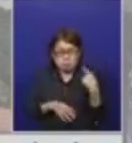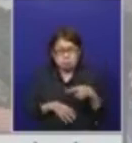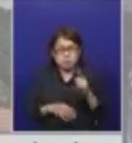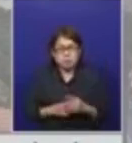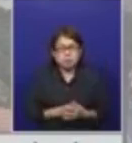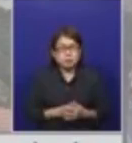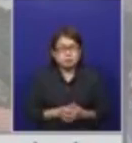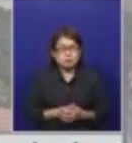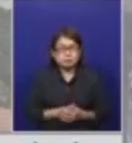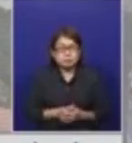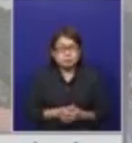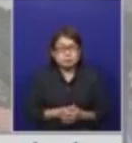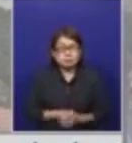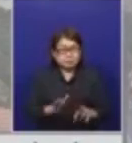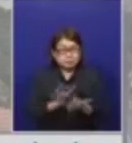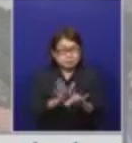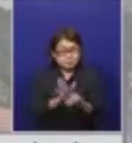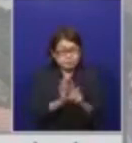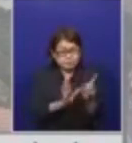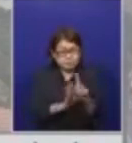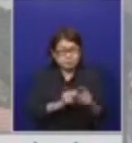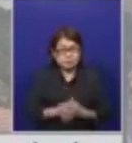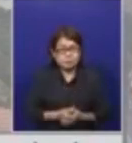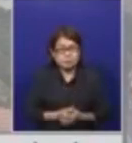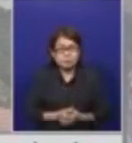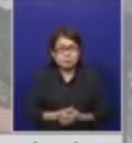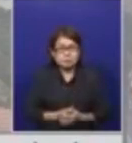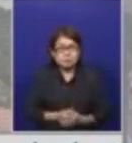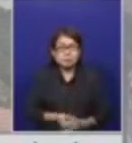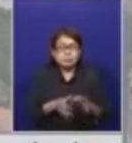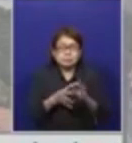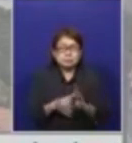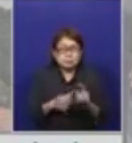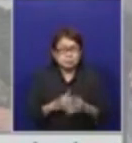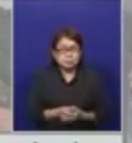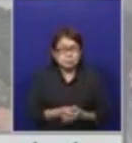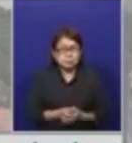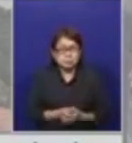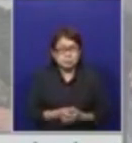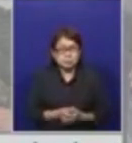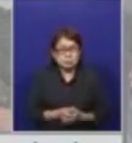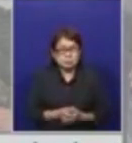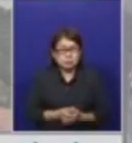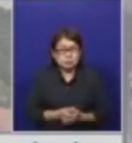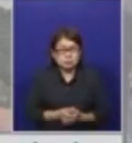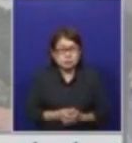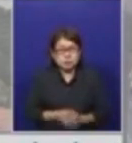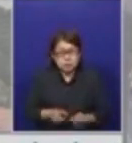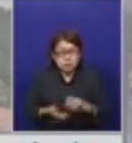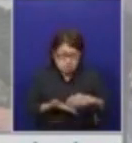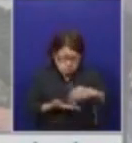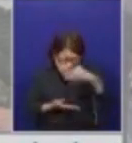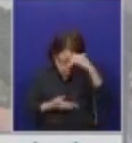ะครับถนนสายสุดท้ายนะครับก็จะเป็นเรื่องของการ retain new skill นะครับเด็กจบ